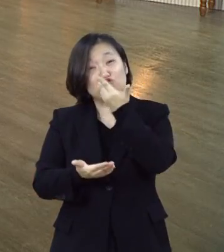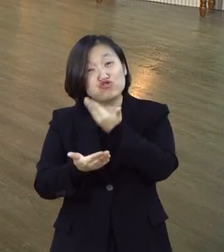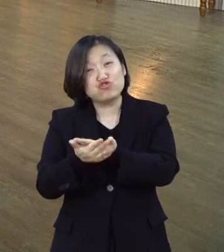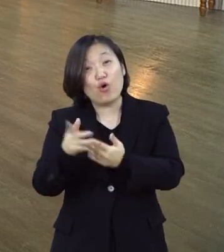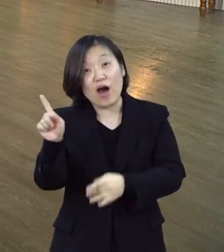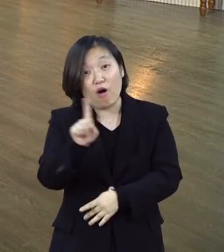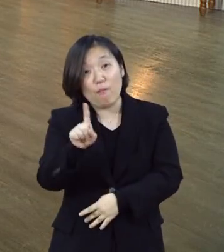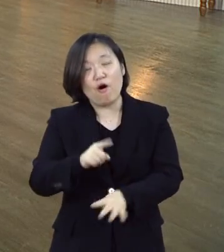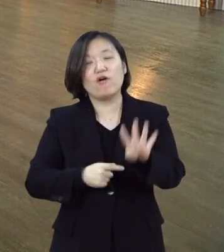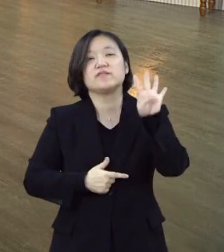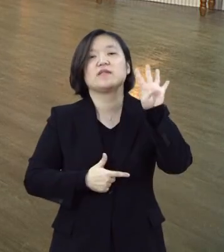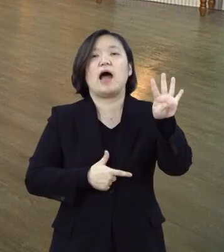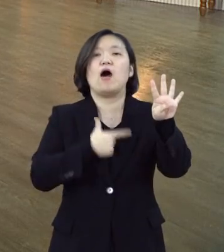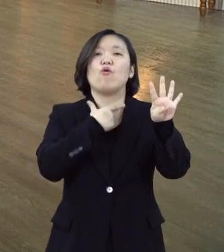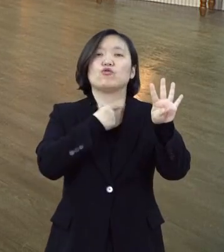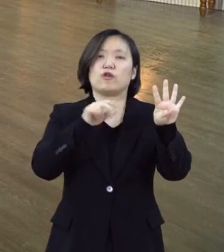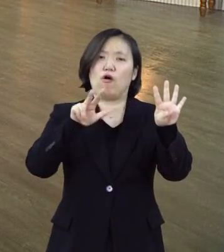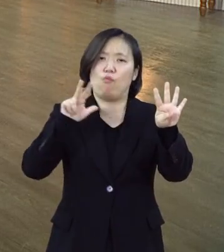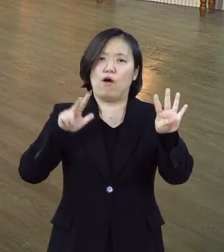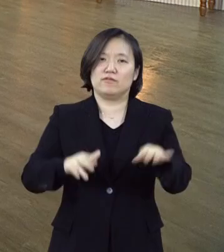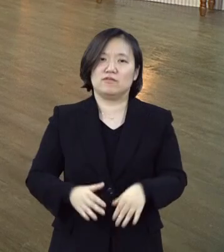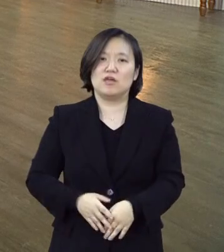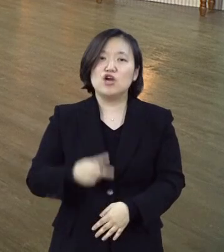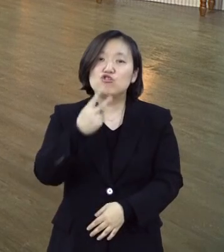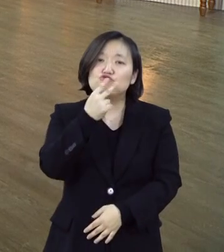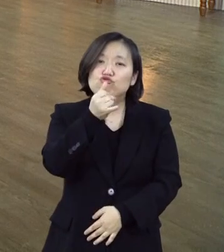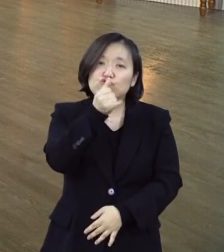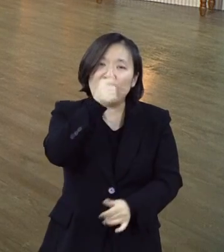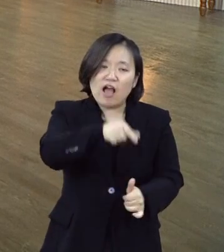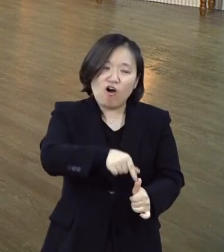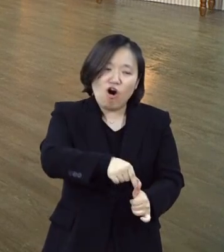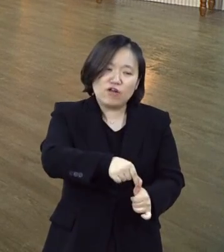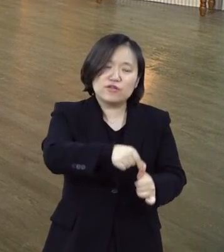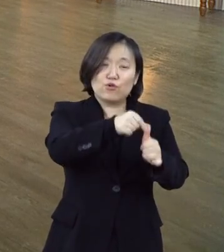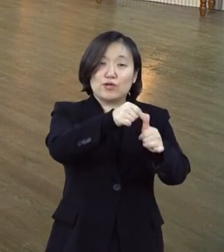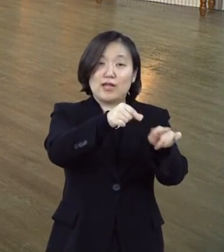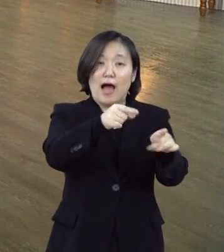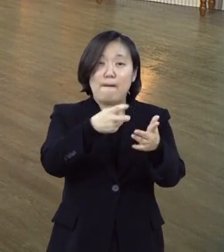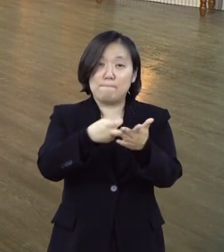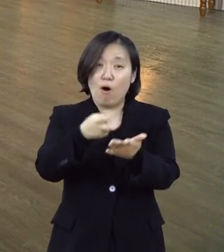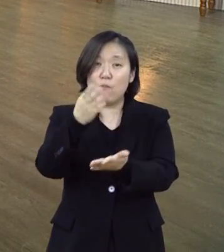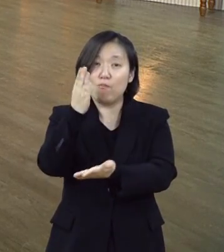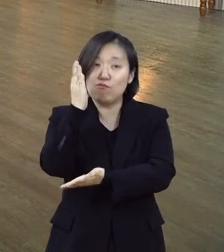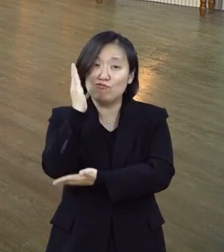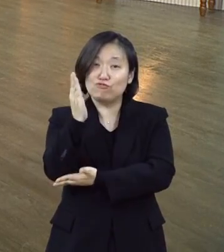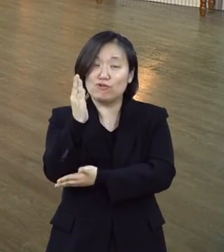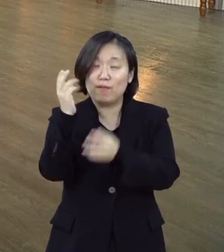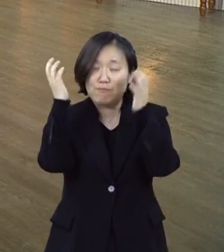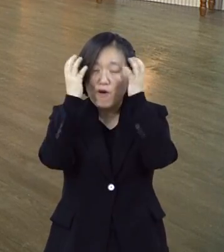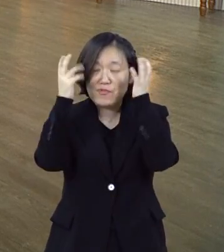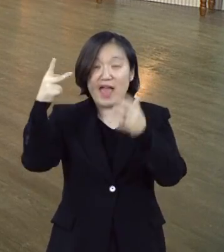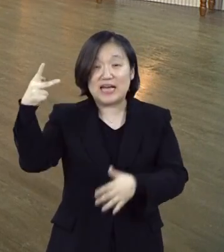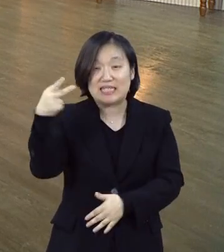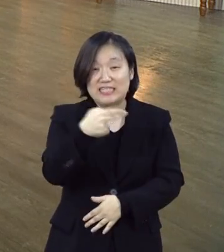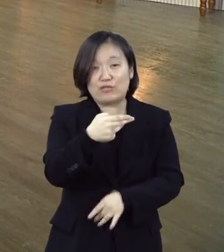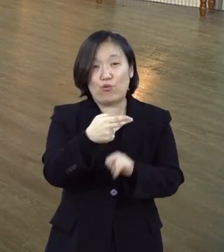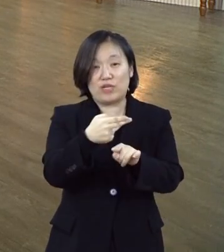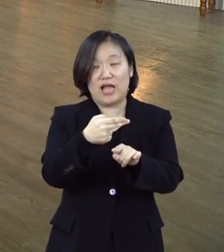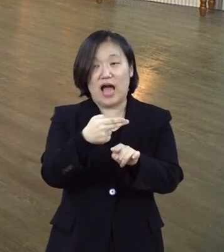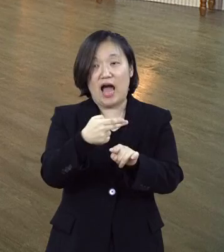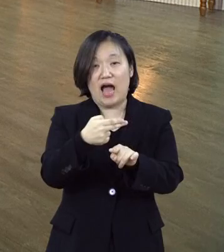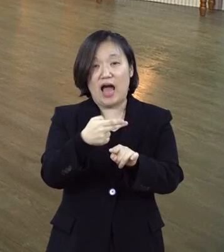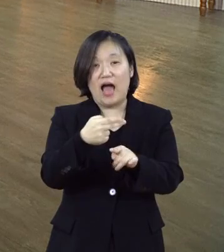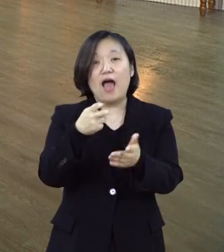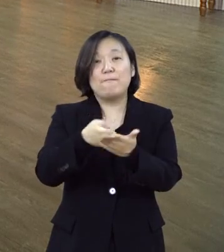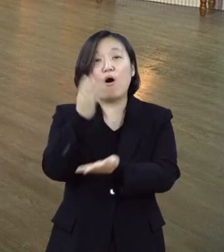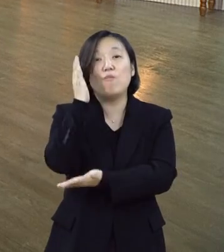다 건지오리다. 번뇌를 다 끊어오리다. 법문을 다 배우오리다. 불도, 부처님의